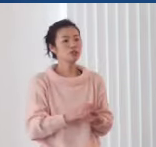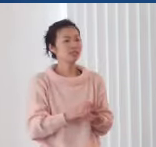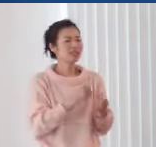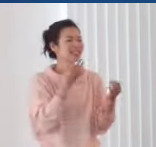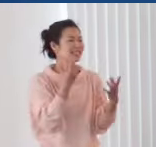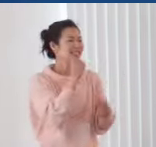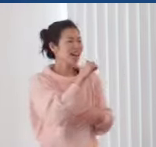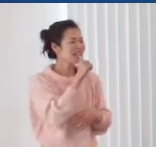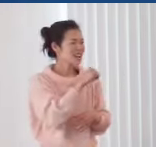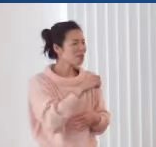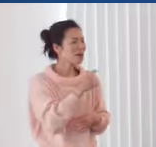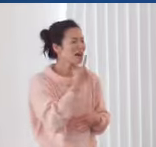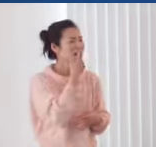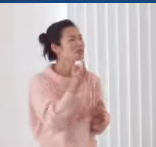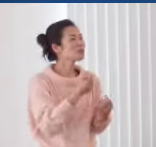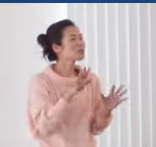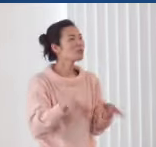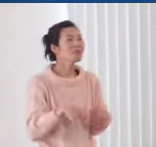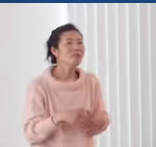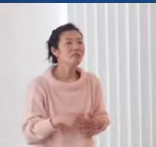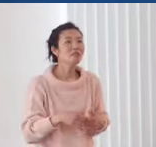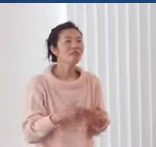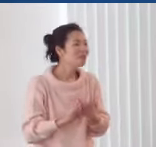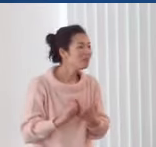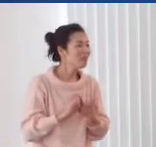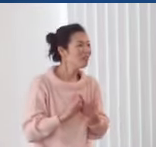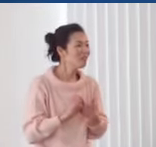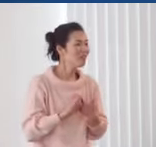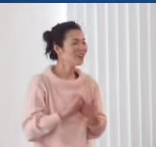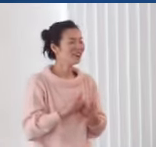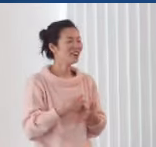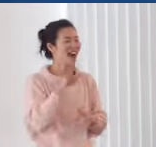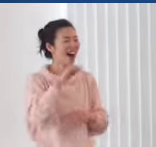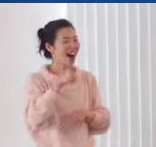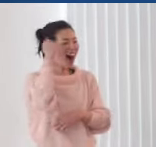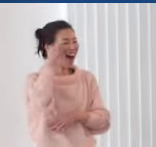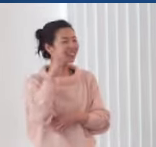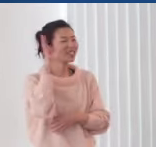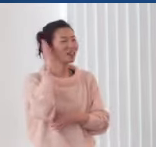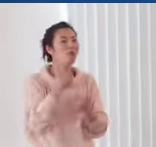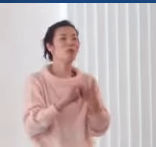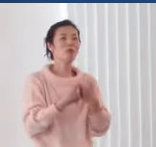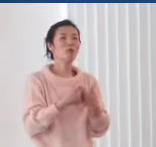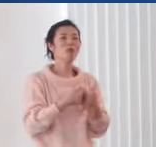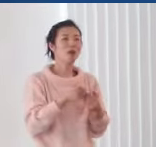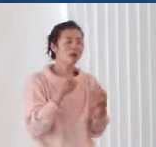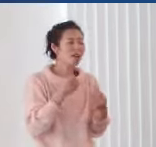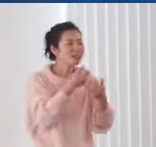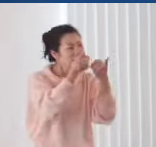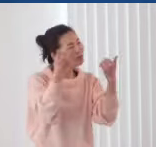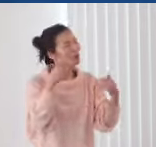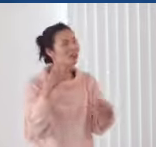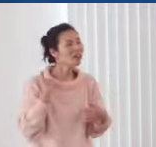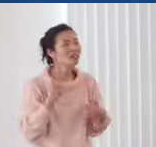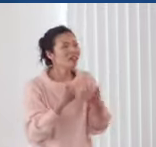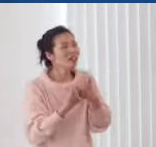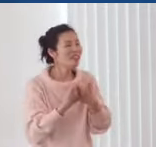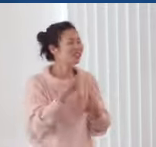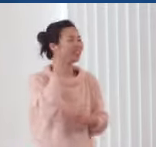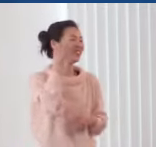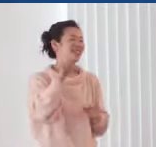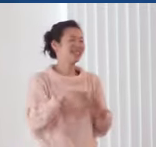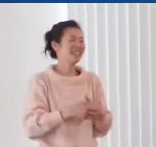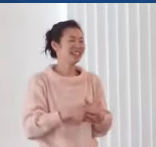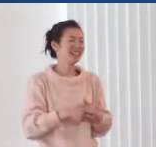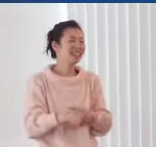というか、僕も相変わらず伝道者の書って言ってしまうことが多いんですが、今日はあえてこの新改